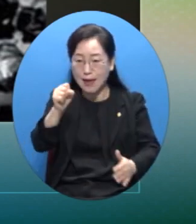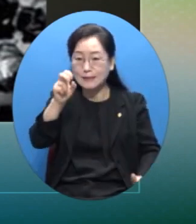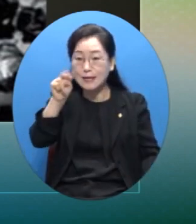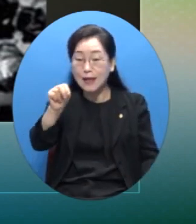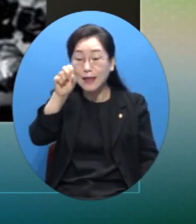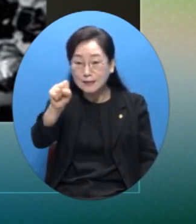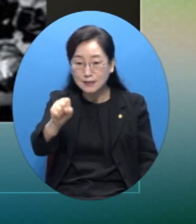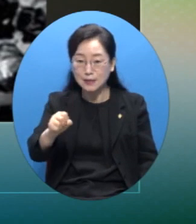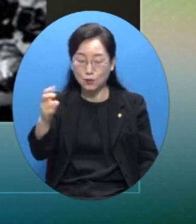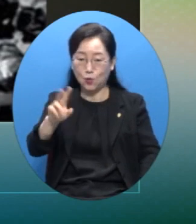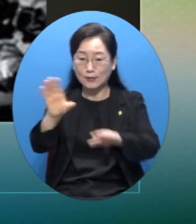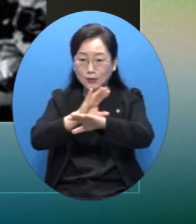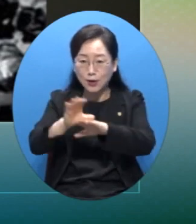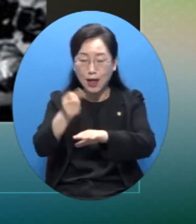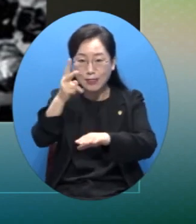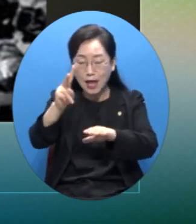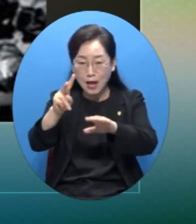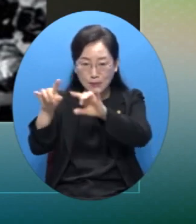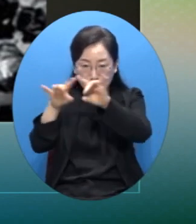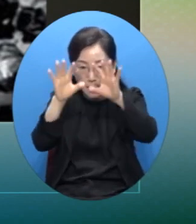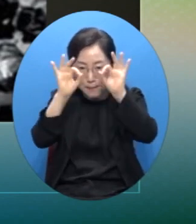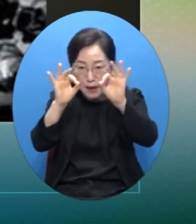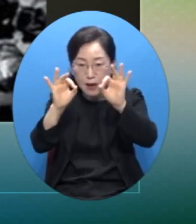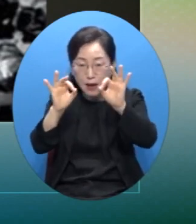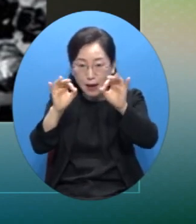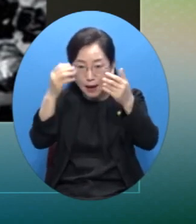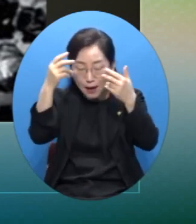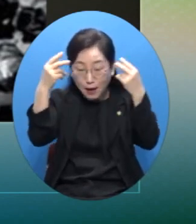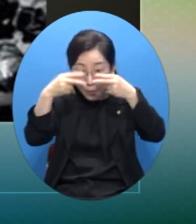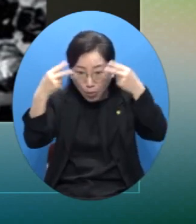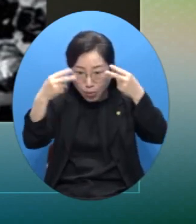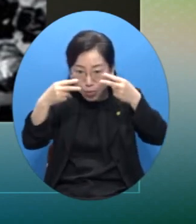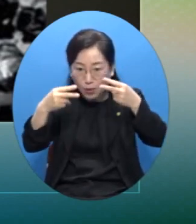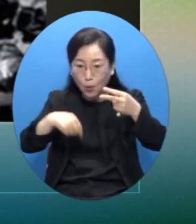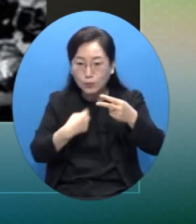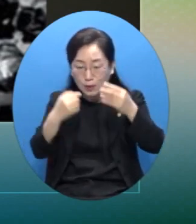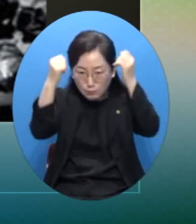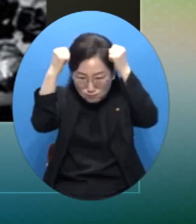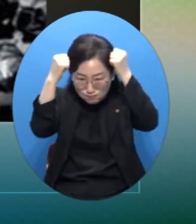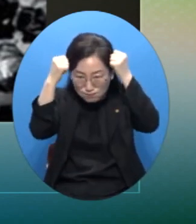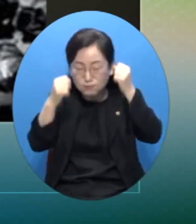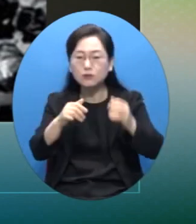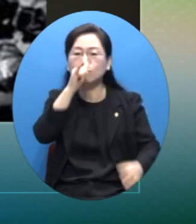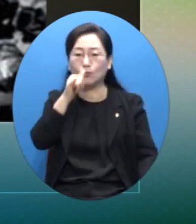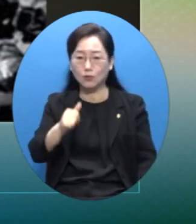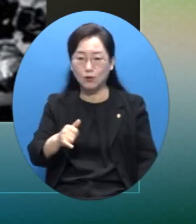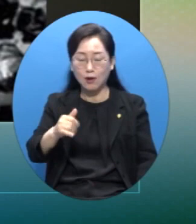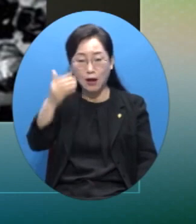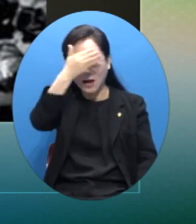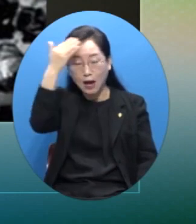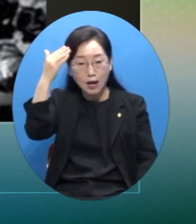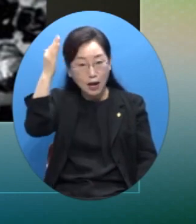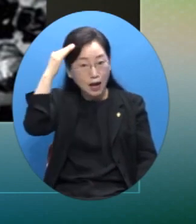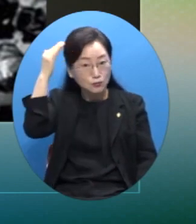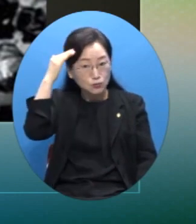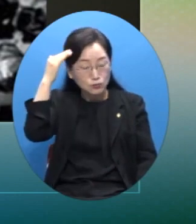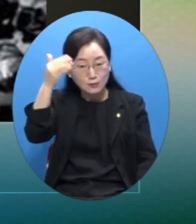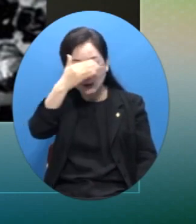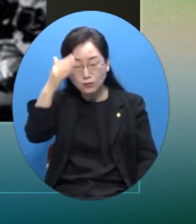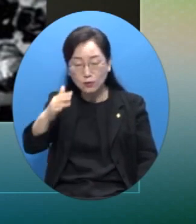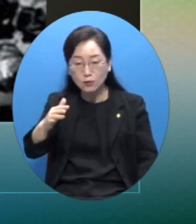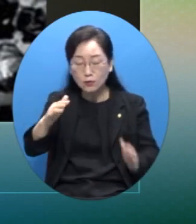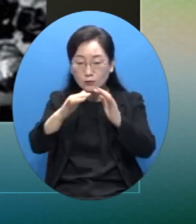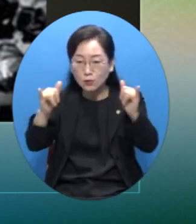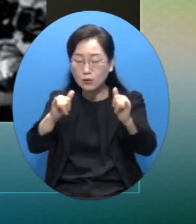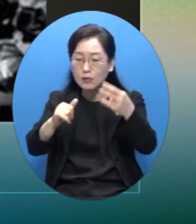SNS나 인터넷, TV에 빠져갖고 혼자 거기 머물러 있는 사람들입니다. 우리나라 청년들의 중에